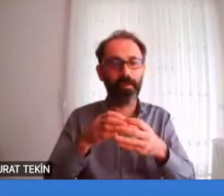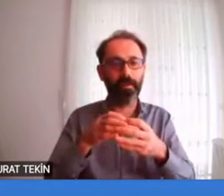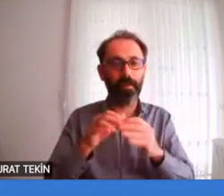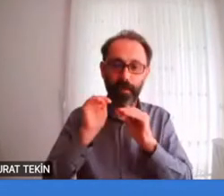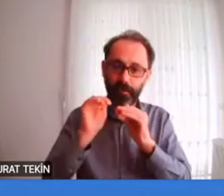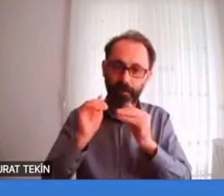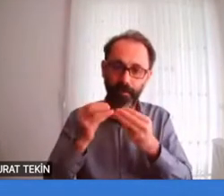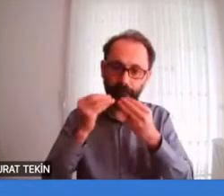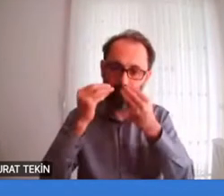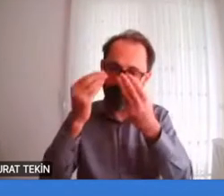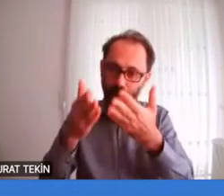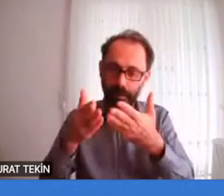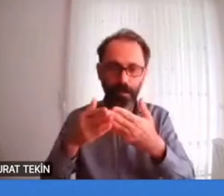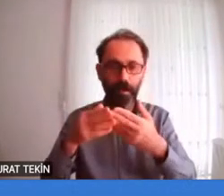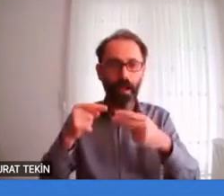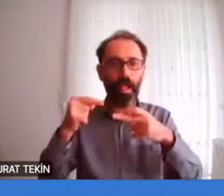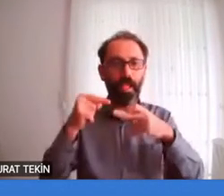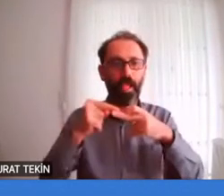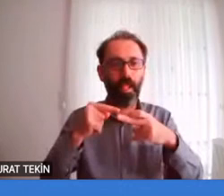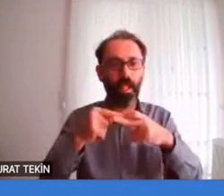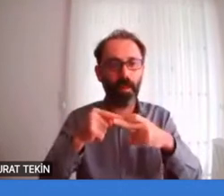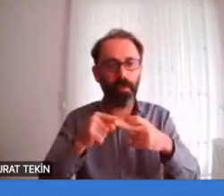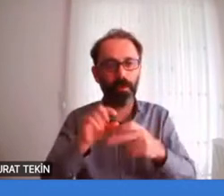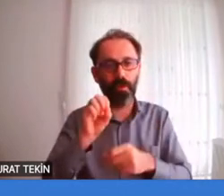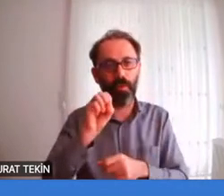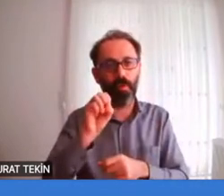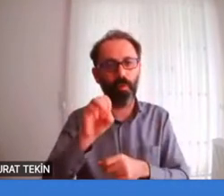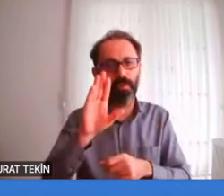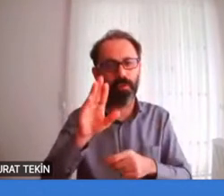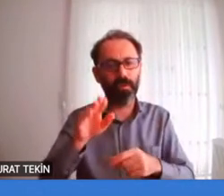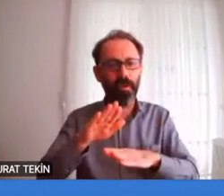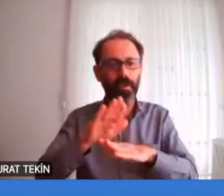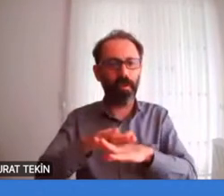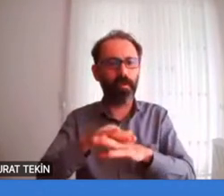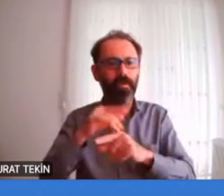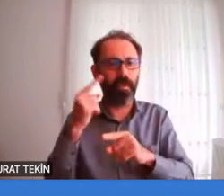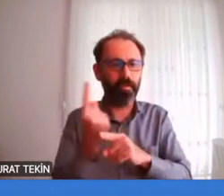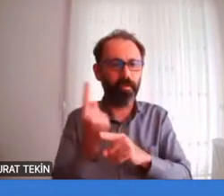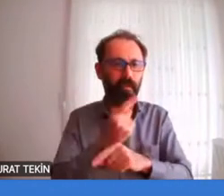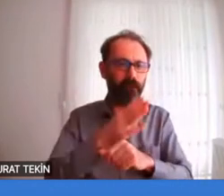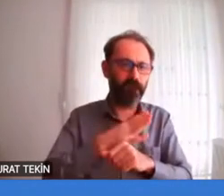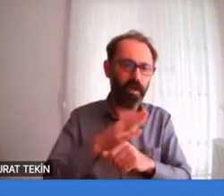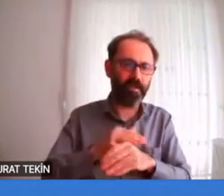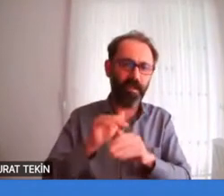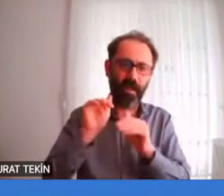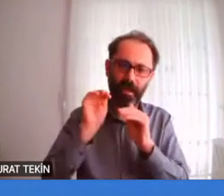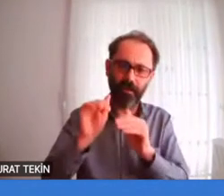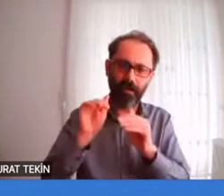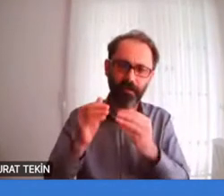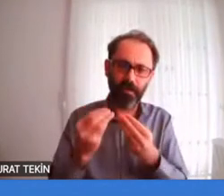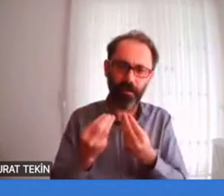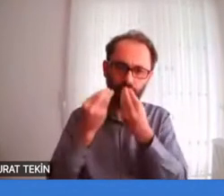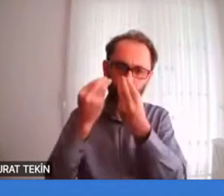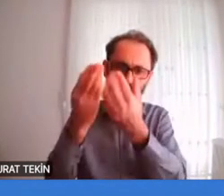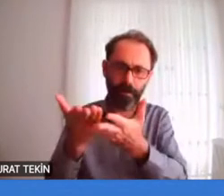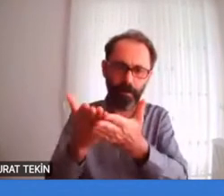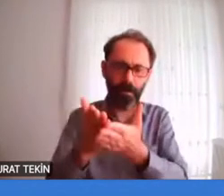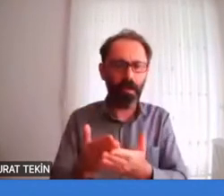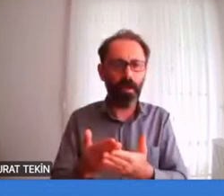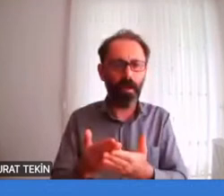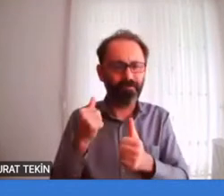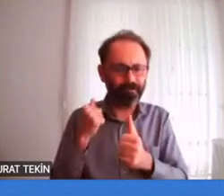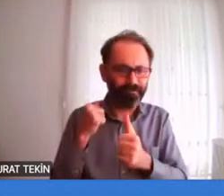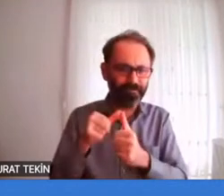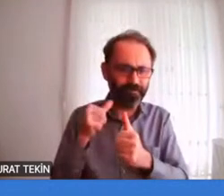düşen yapabileceğimiz herhangi bir şey varsa, destek olabileceğimiz herhangi bir konu varsa destek olmaktan,